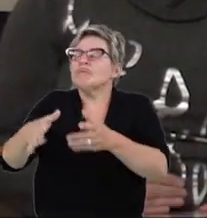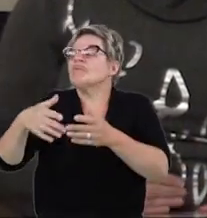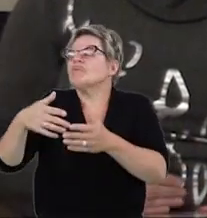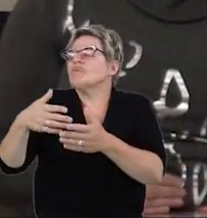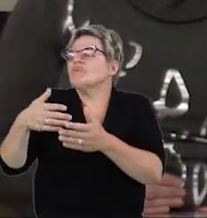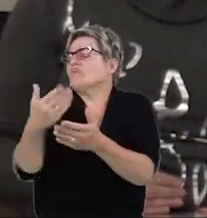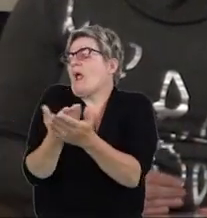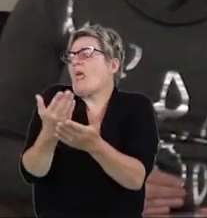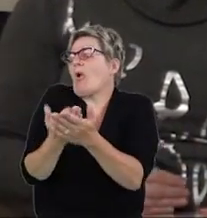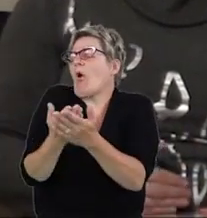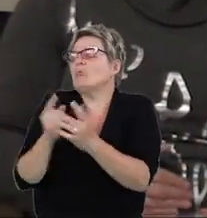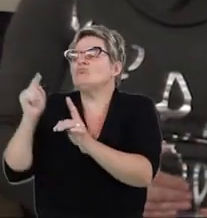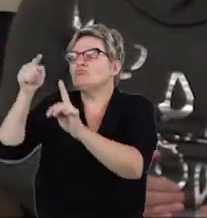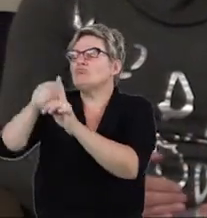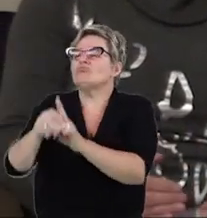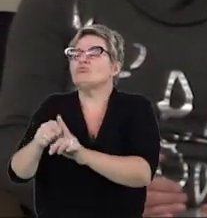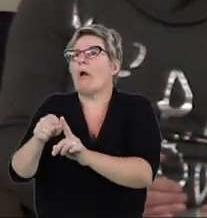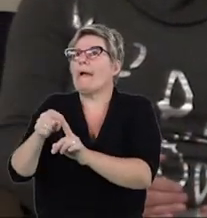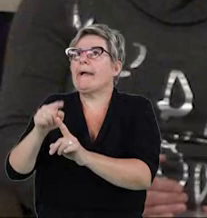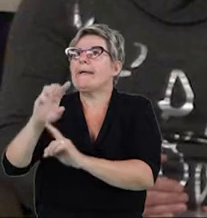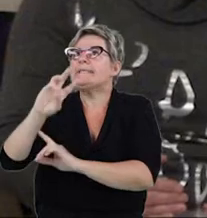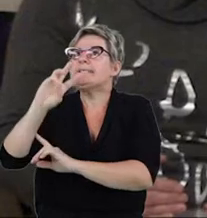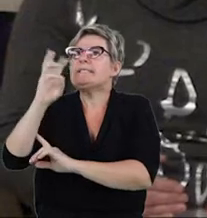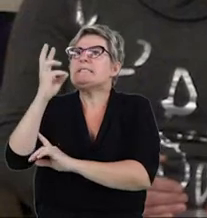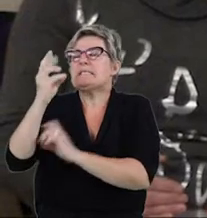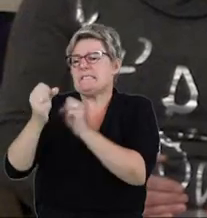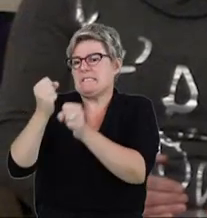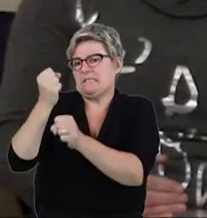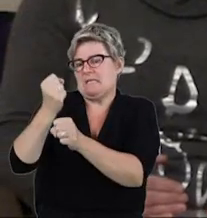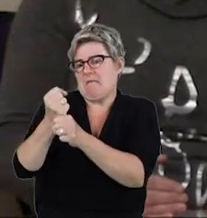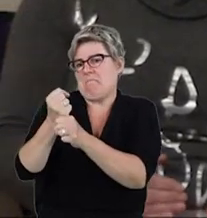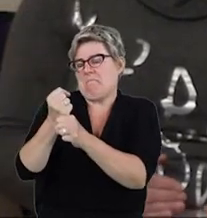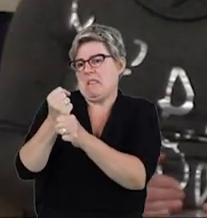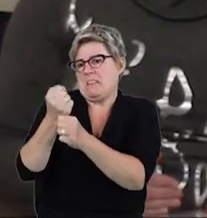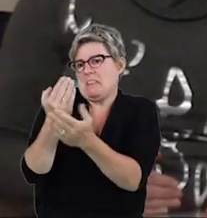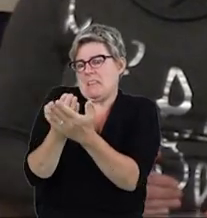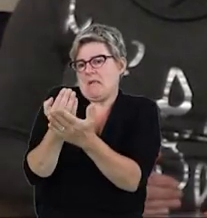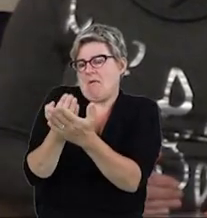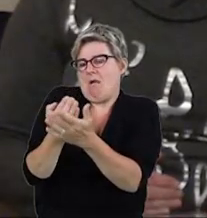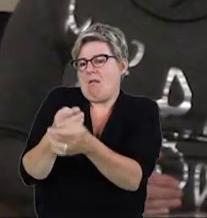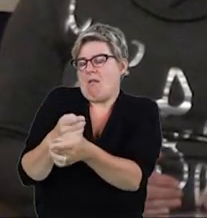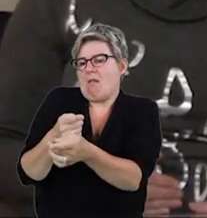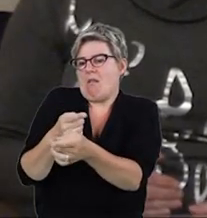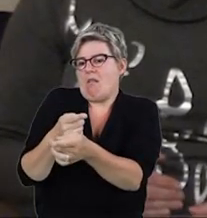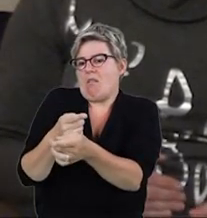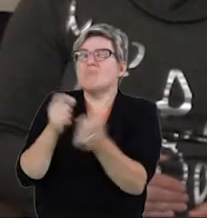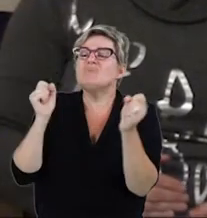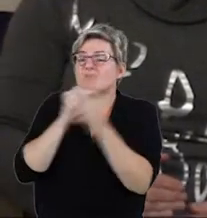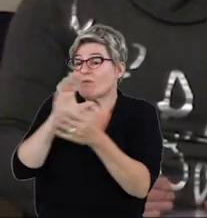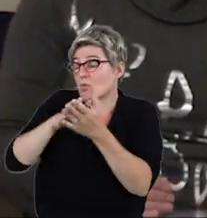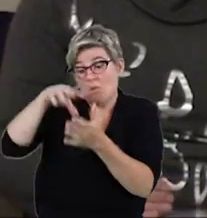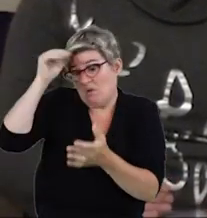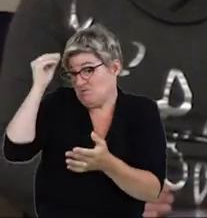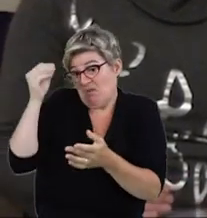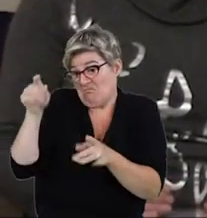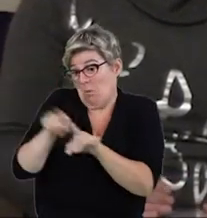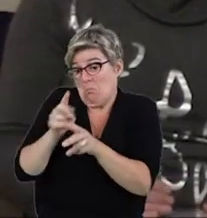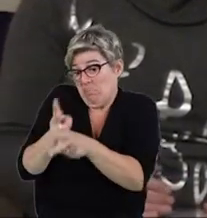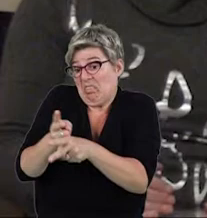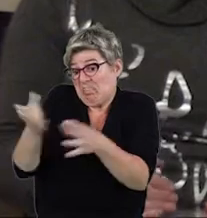à Audrey-Anne, au moins jusqu'à 6e année, c'était vraiment traité comme si elle avait une